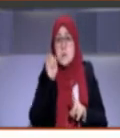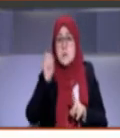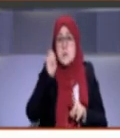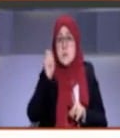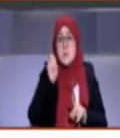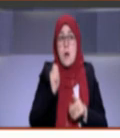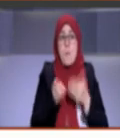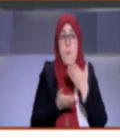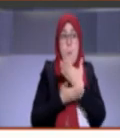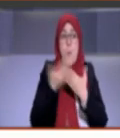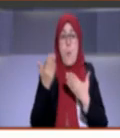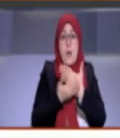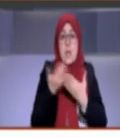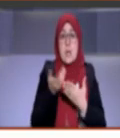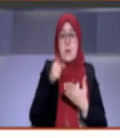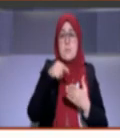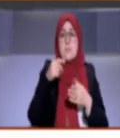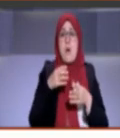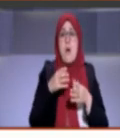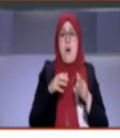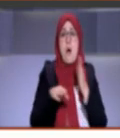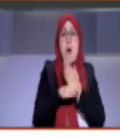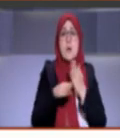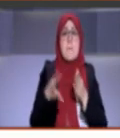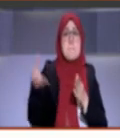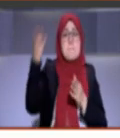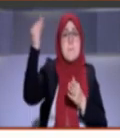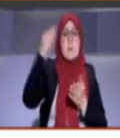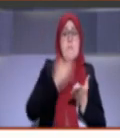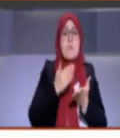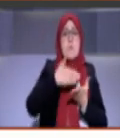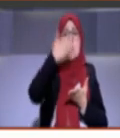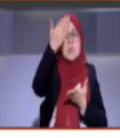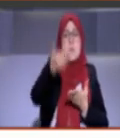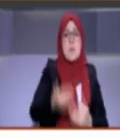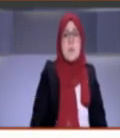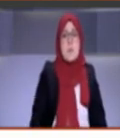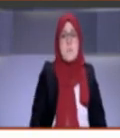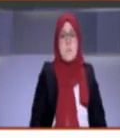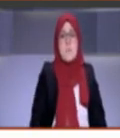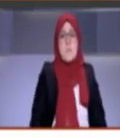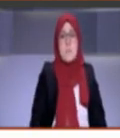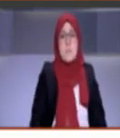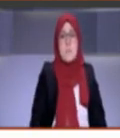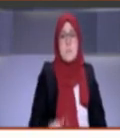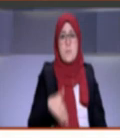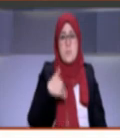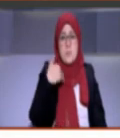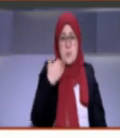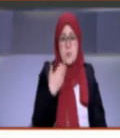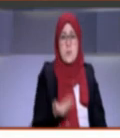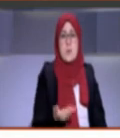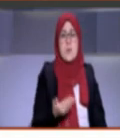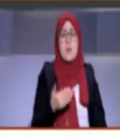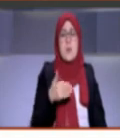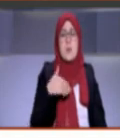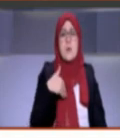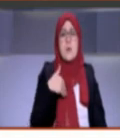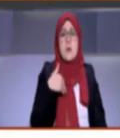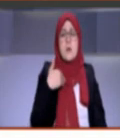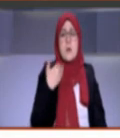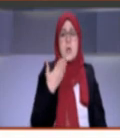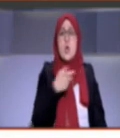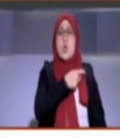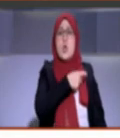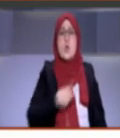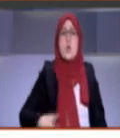ونستخدمه كقاعده بيانات للوباء في المستقبل. التقرير في الحقيقه تقرير كبير جدا مكون من 19 صفحه. البنود بالتفصيل الحكومه هتناقشها